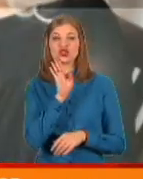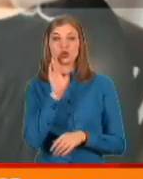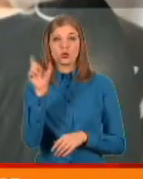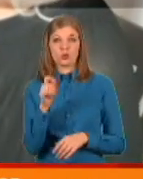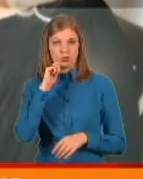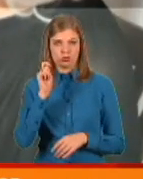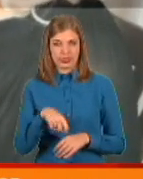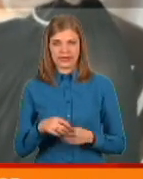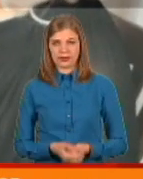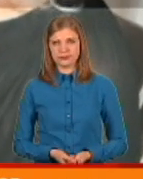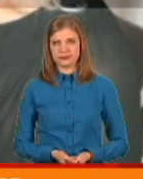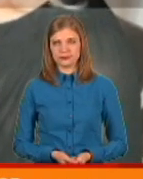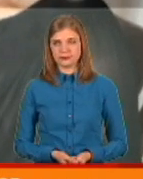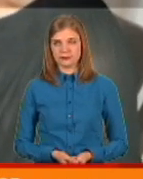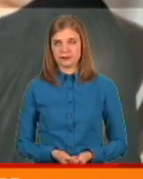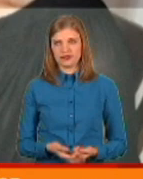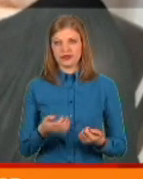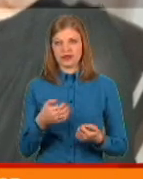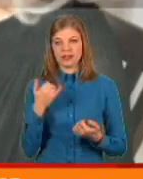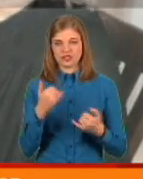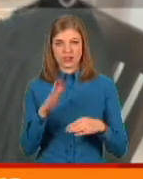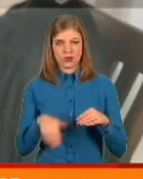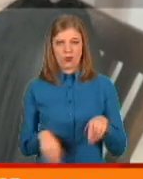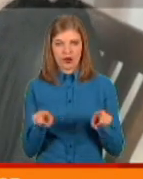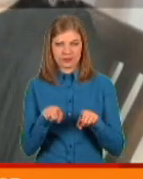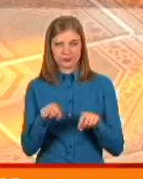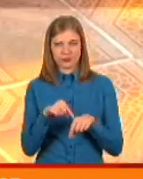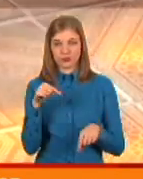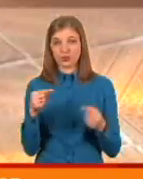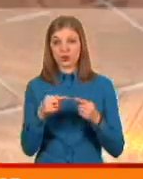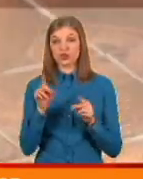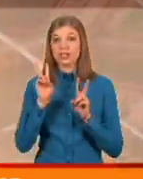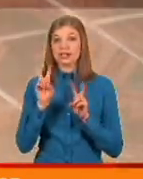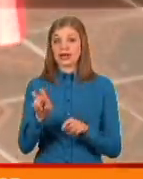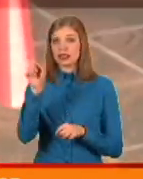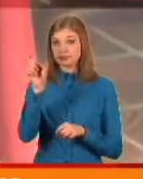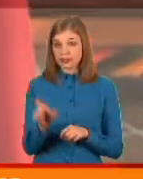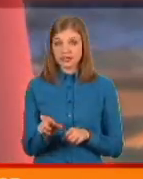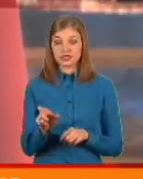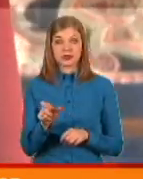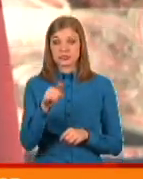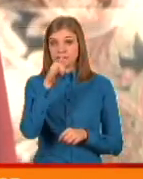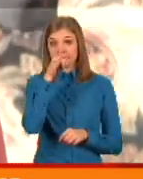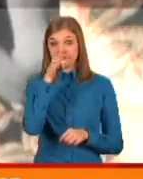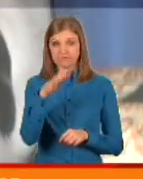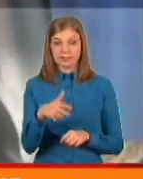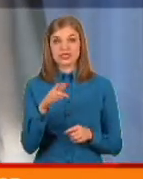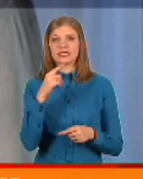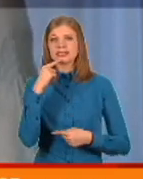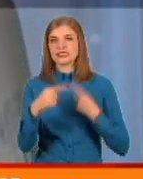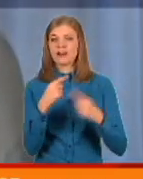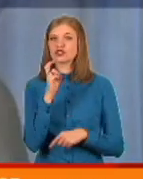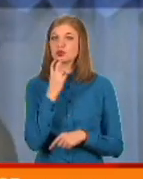українка Лариса Михальцова. Зараз дрож в колінках, точно. Назвати Ларису Григорівною язик не повертається.